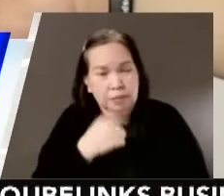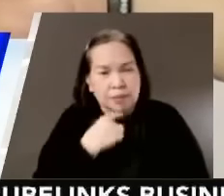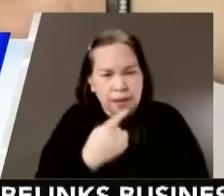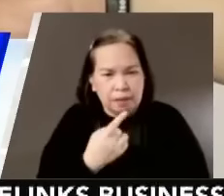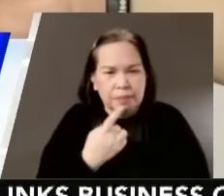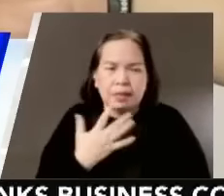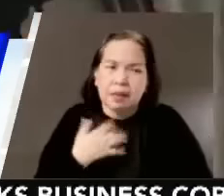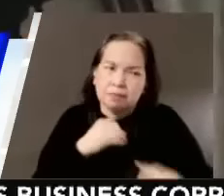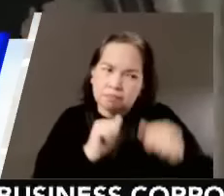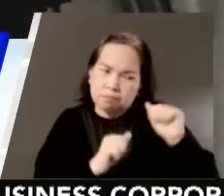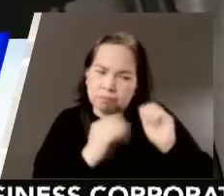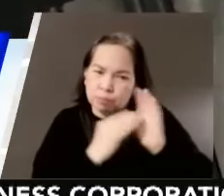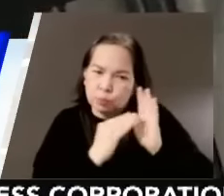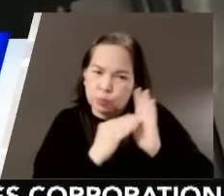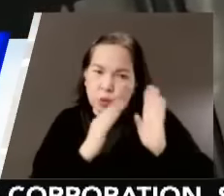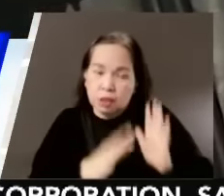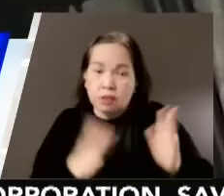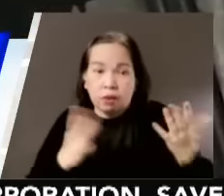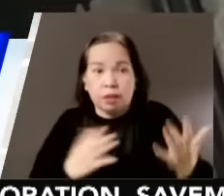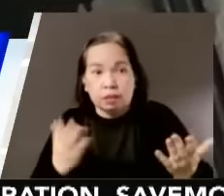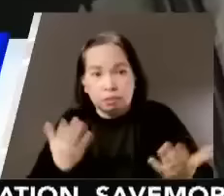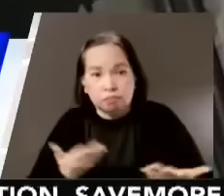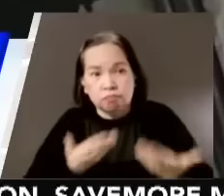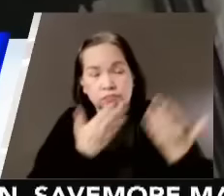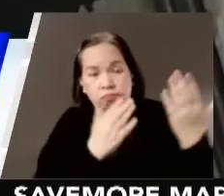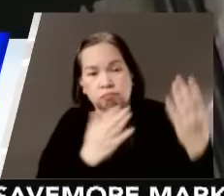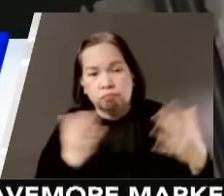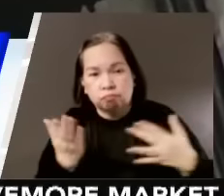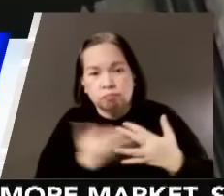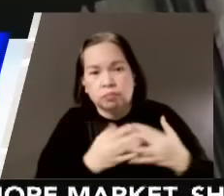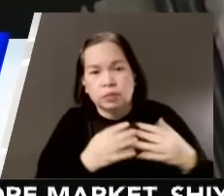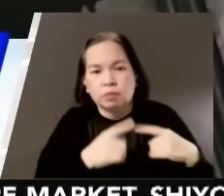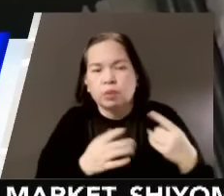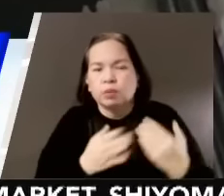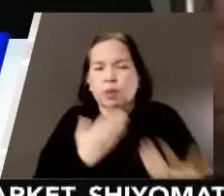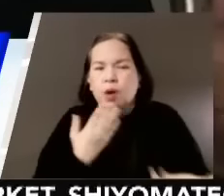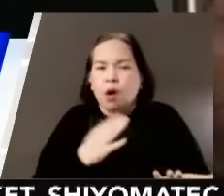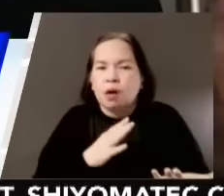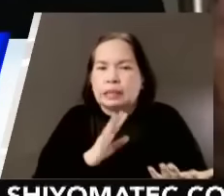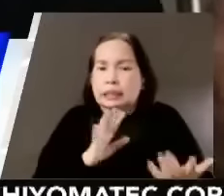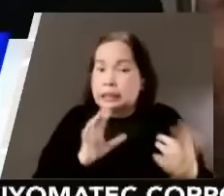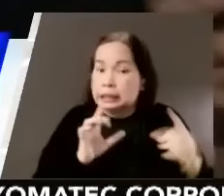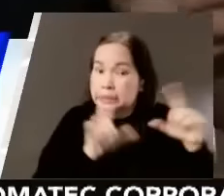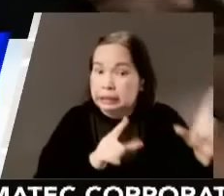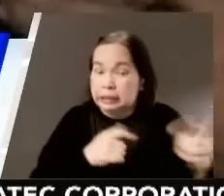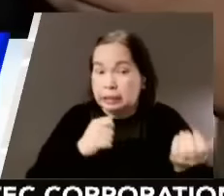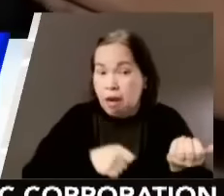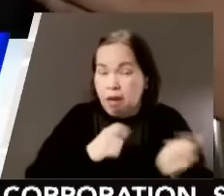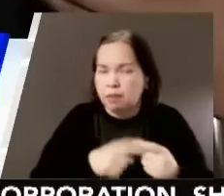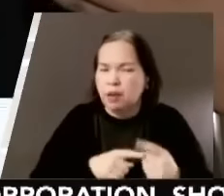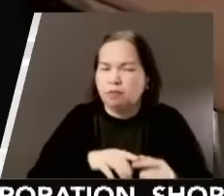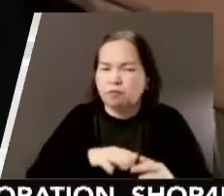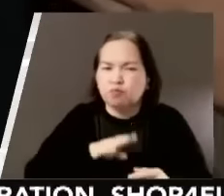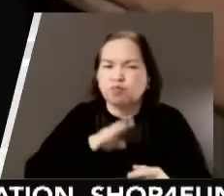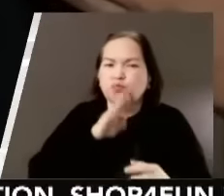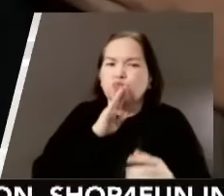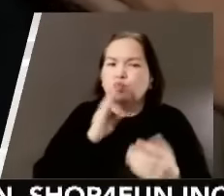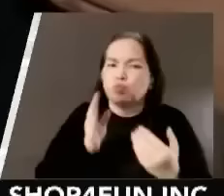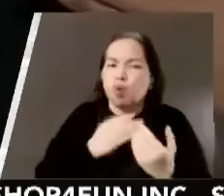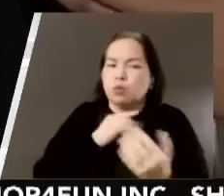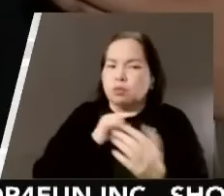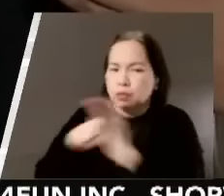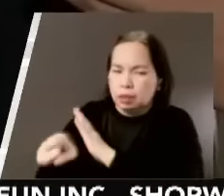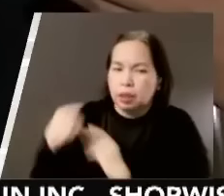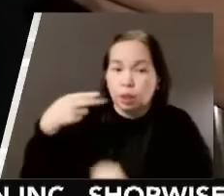sinampanan natin yung complaint. Reklamong frustrated homicide ang kahaharapin ng suspect. Para sa GMA Integrated News,